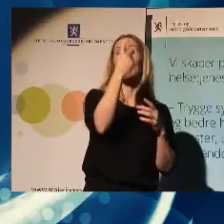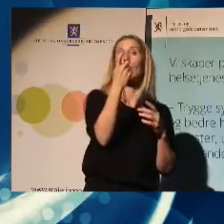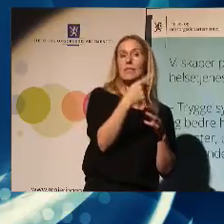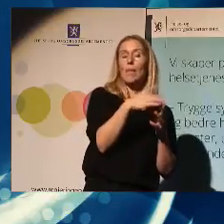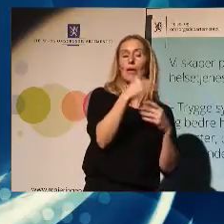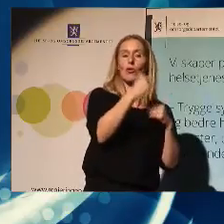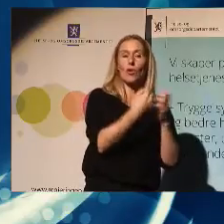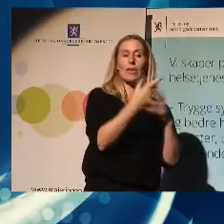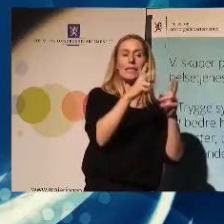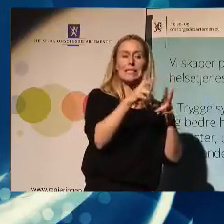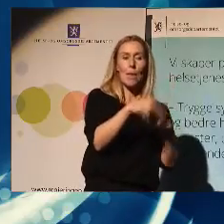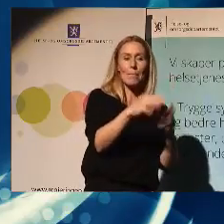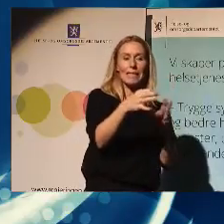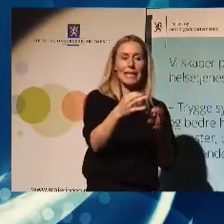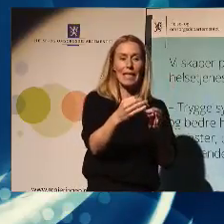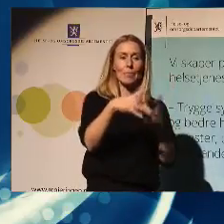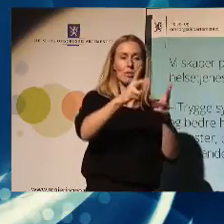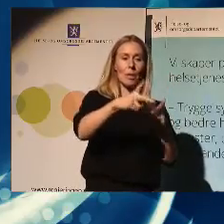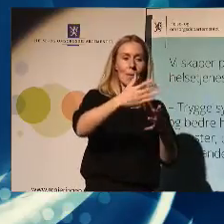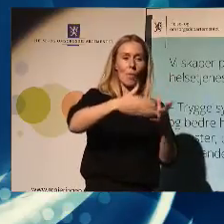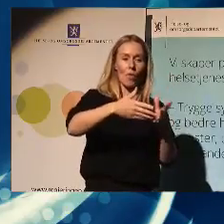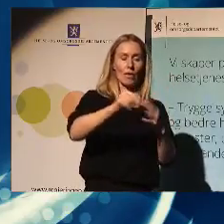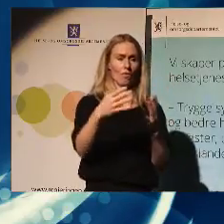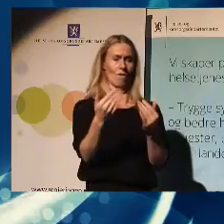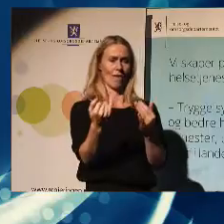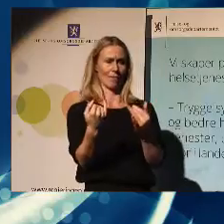måten og forvente et nytt resultat.